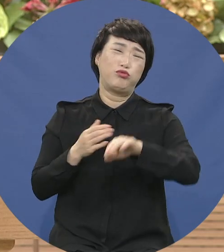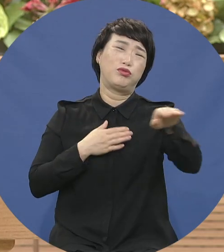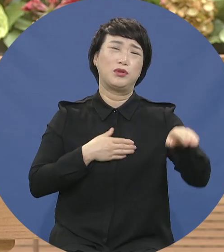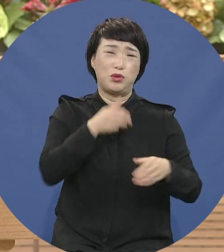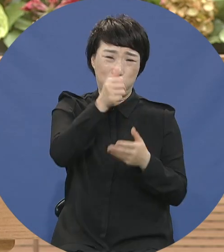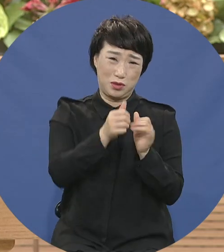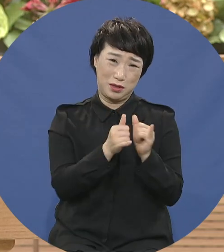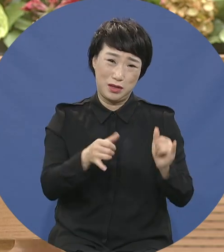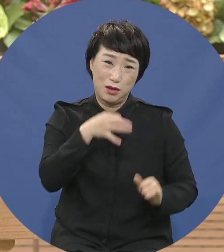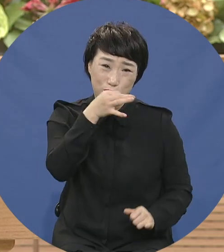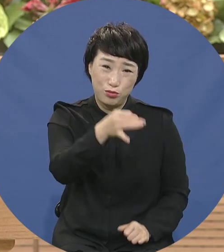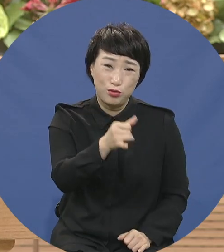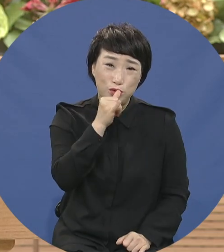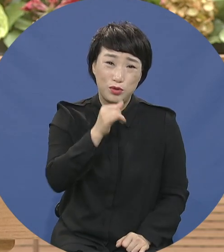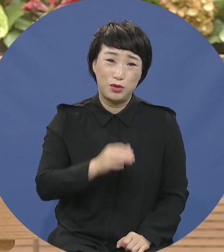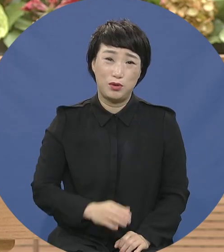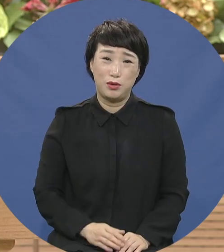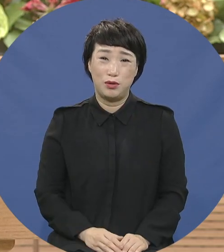이 말입니다.